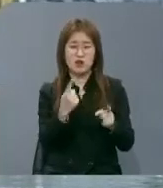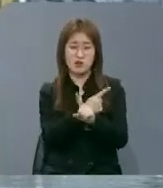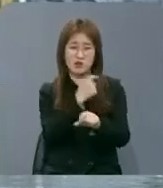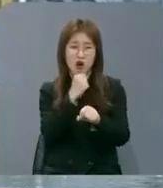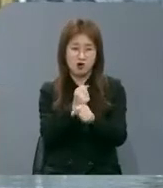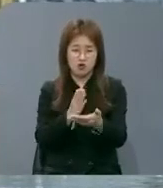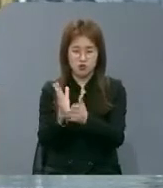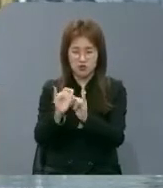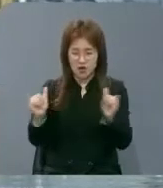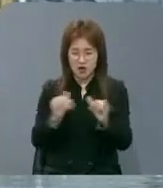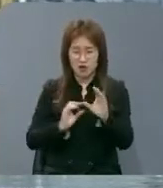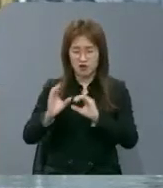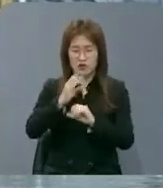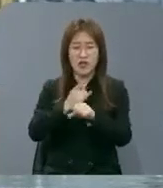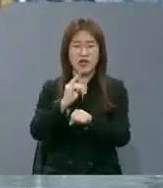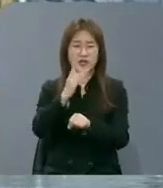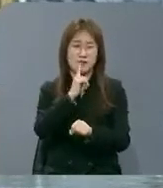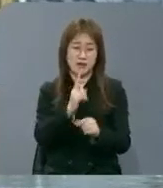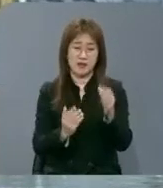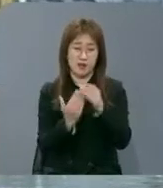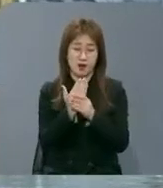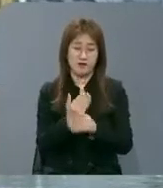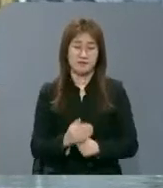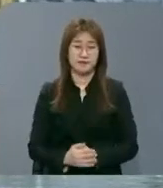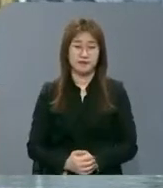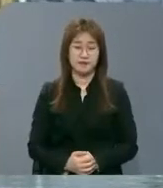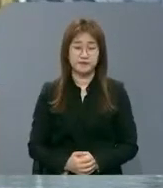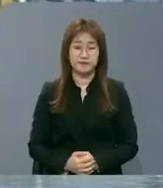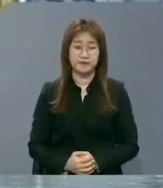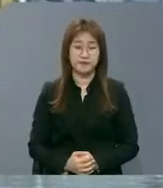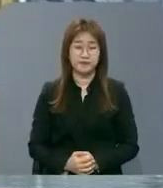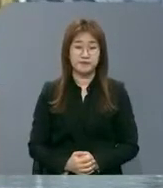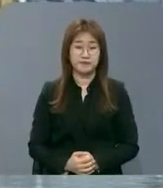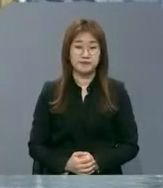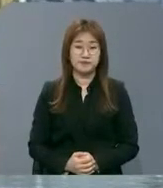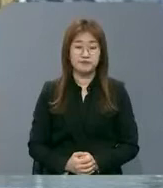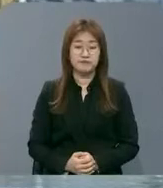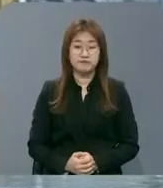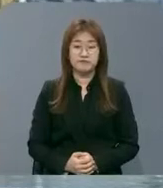확충해야 한다는 목소리가 나오고 있습니다 보도에 민수용 의자입니다